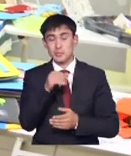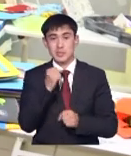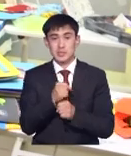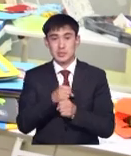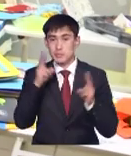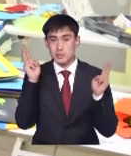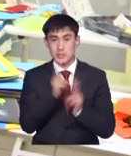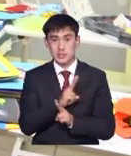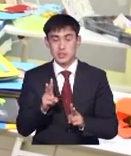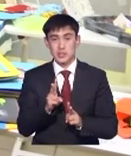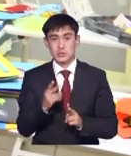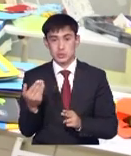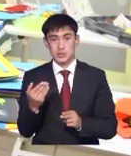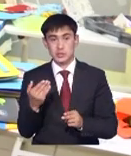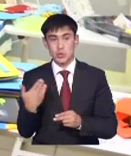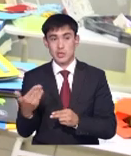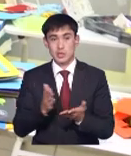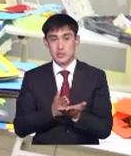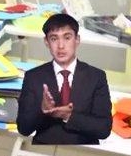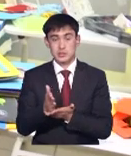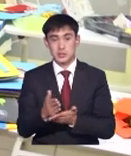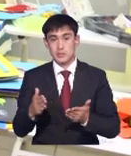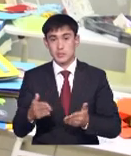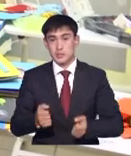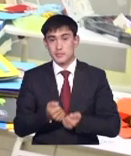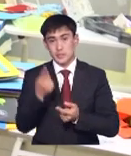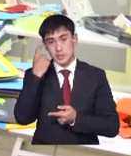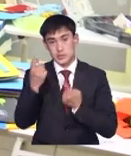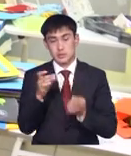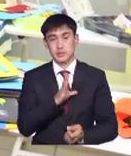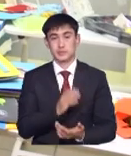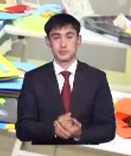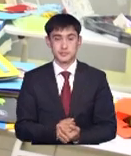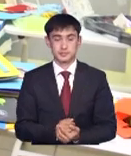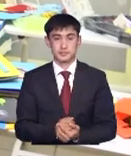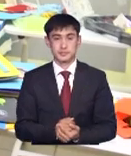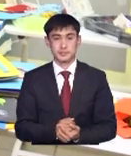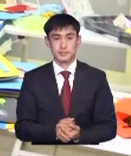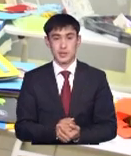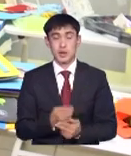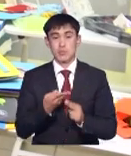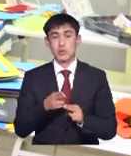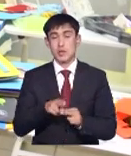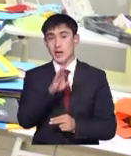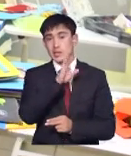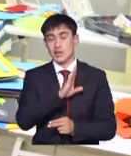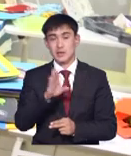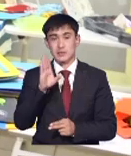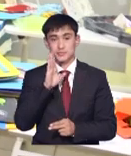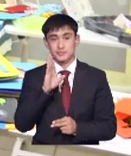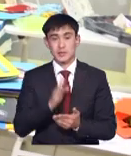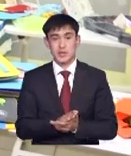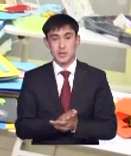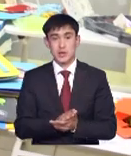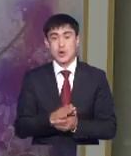айналысатын білмейді, сол жағынан да оларға кішігірім кеңестерімді айтам. Бұл аналар